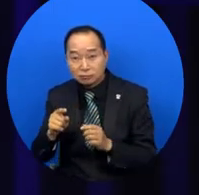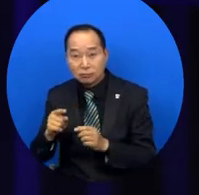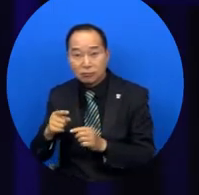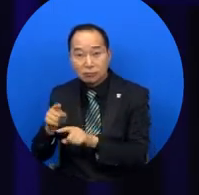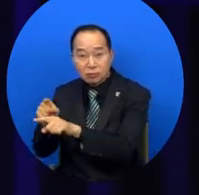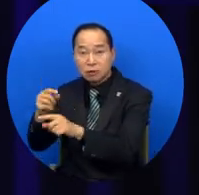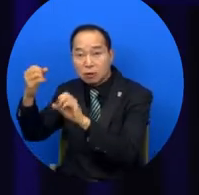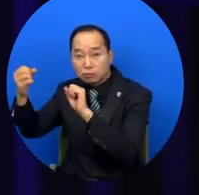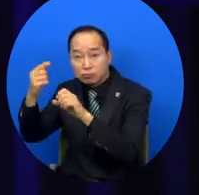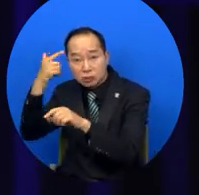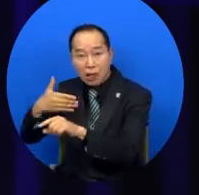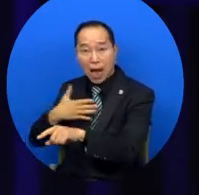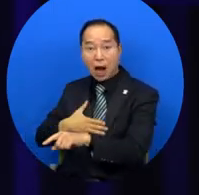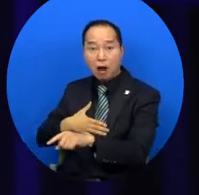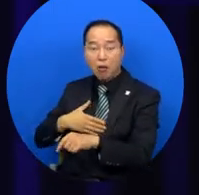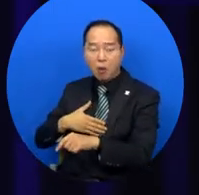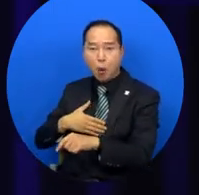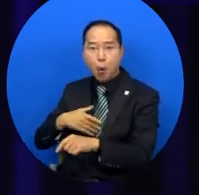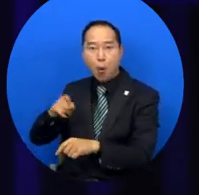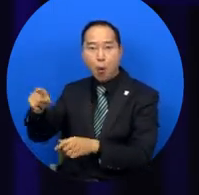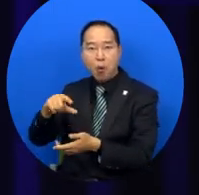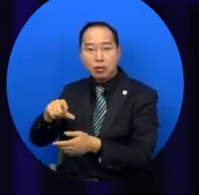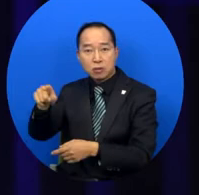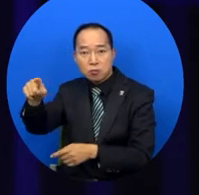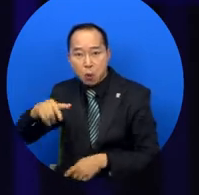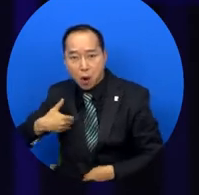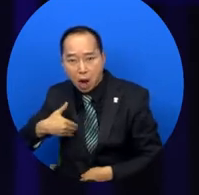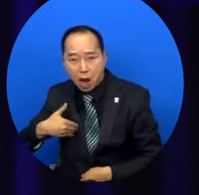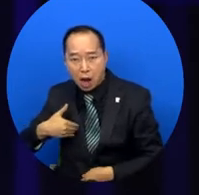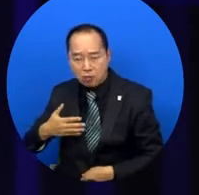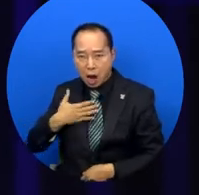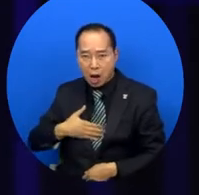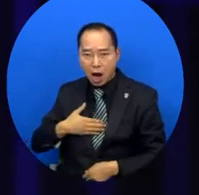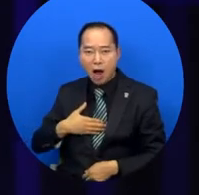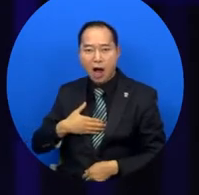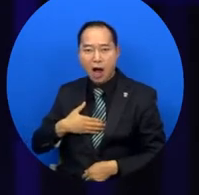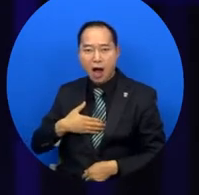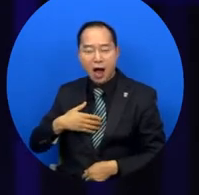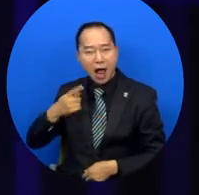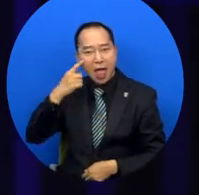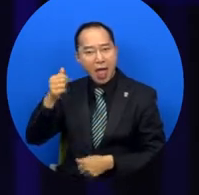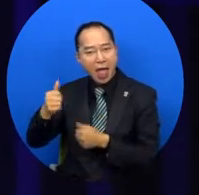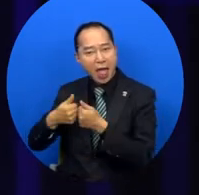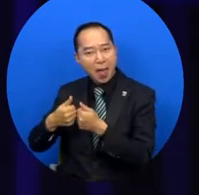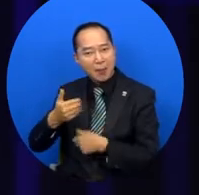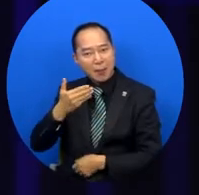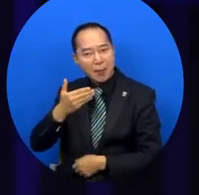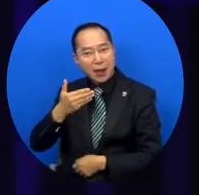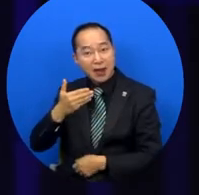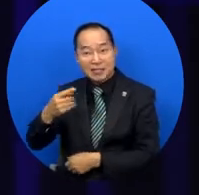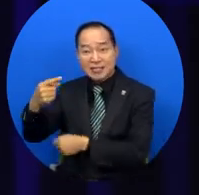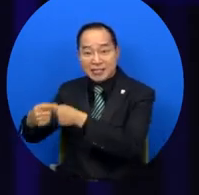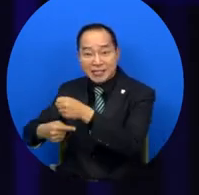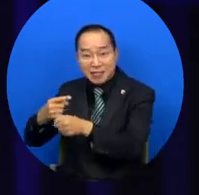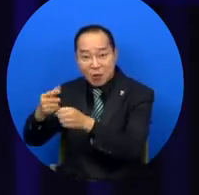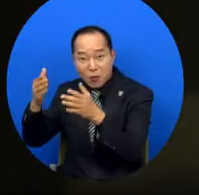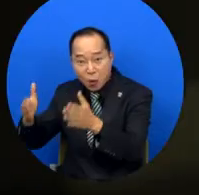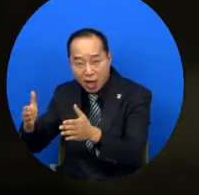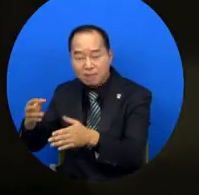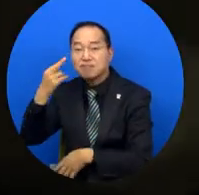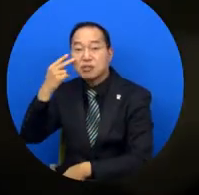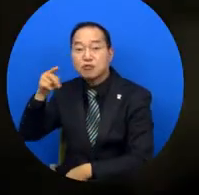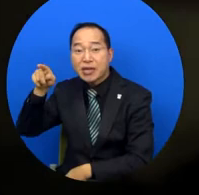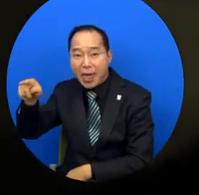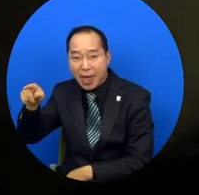많더라고요. 그게 좀 자신감 있네, 해도 되는 곳이다. 뭐 해볼 만한 곳이네, 이런 생각이 있었어, 그때.